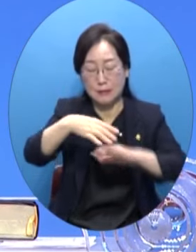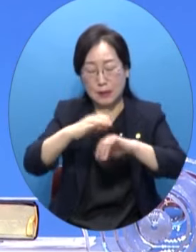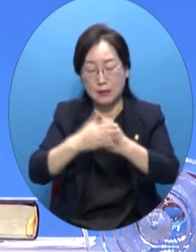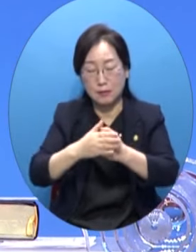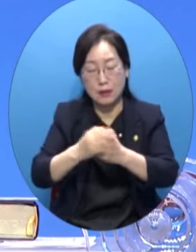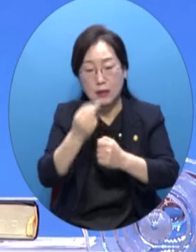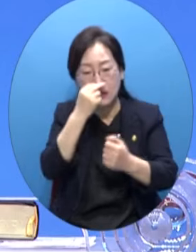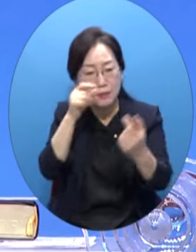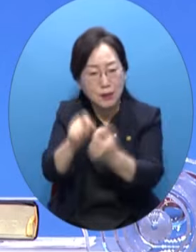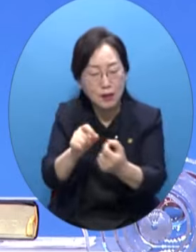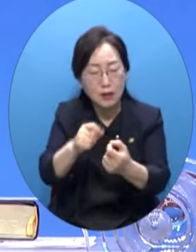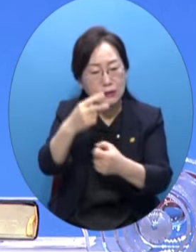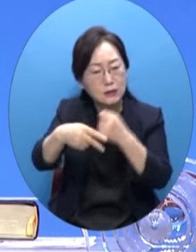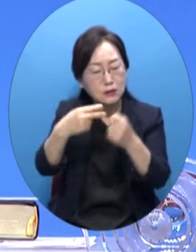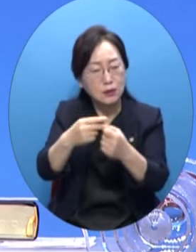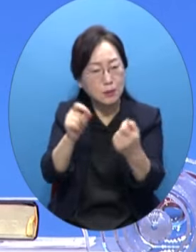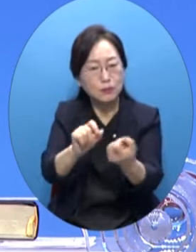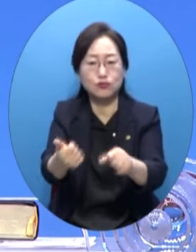받은 것입니다.